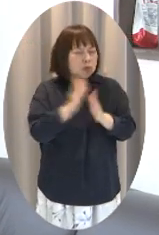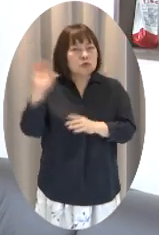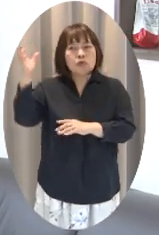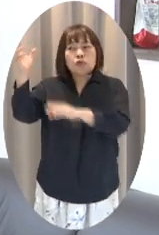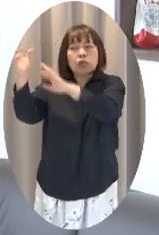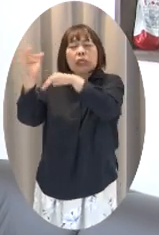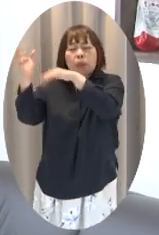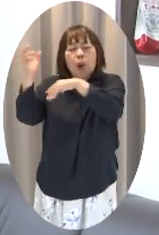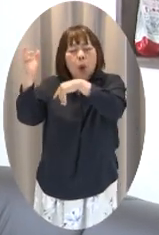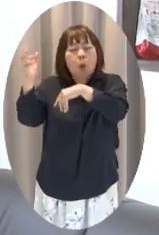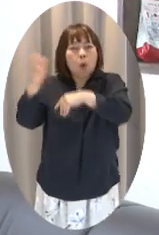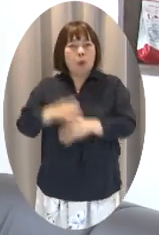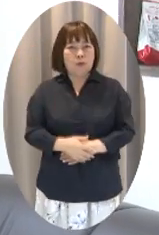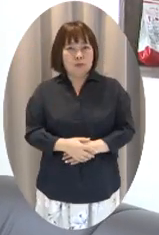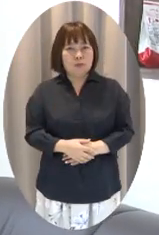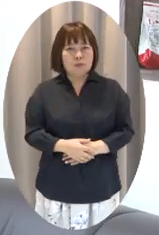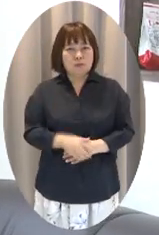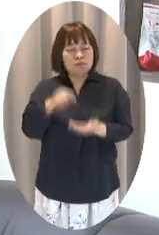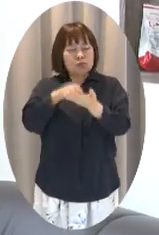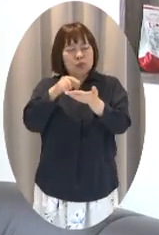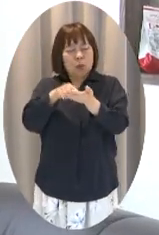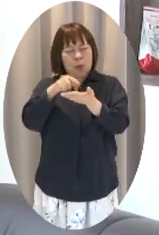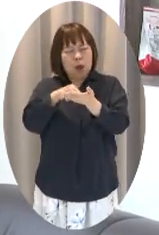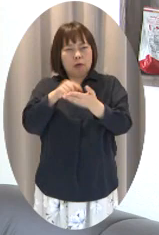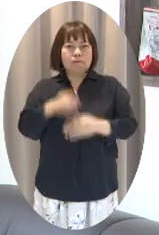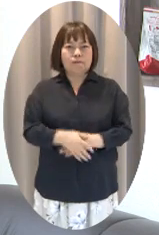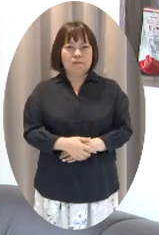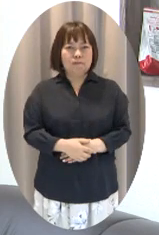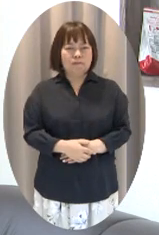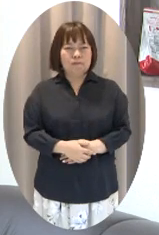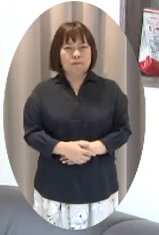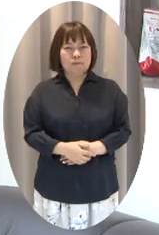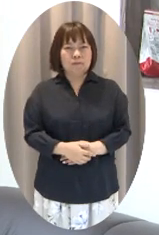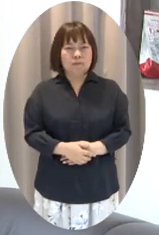もらおう、見てもらおう。ピッポッパ。